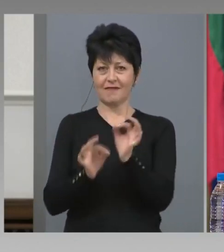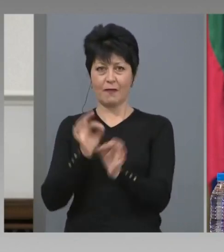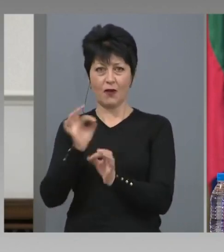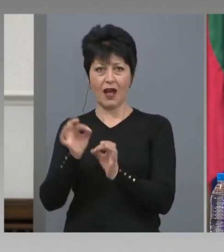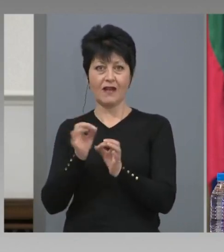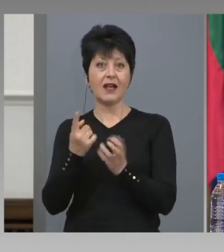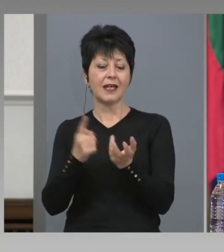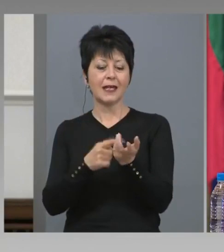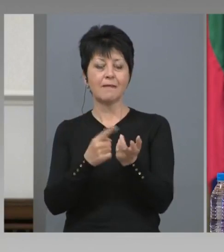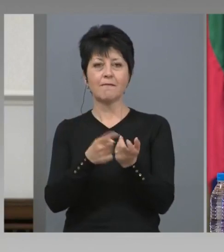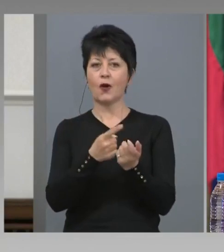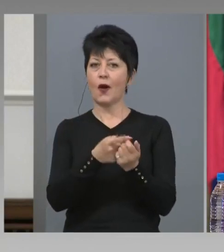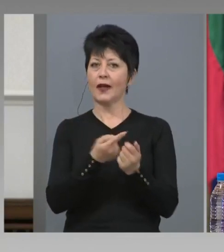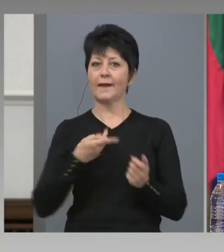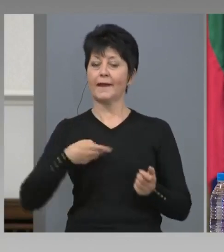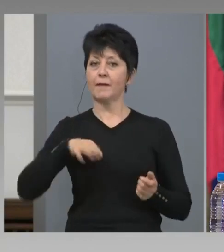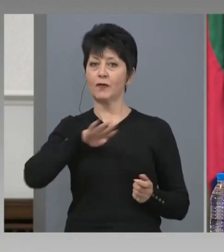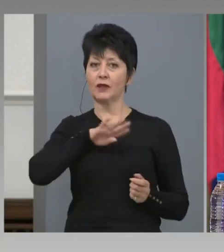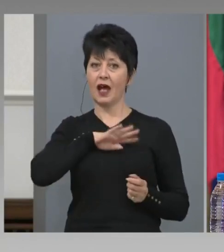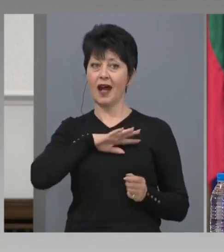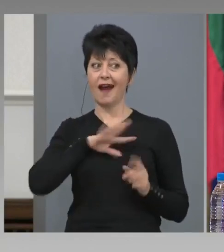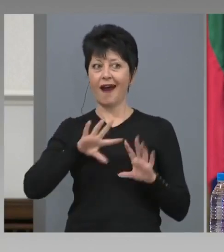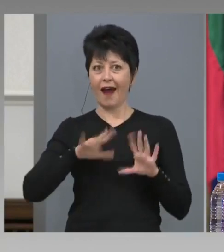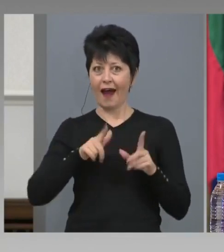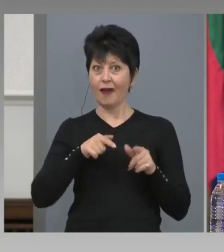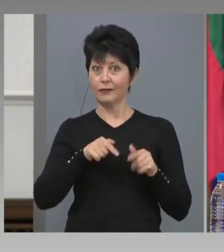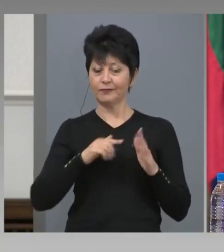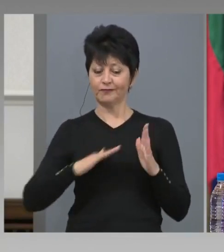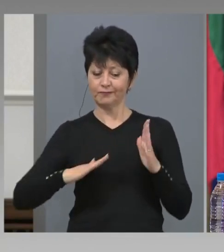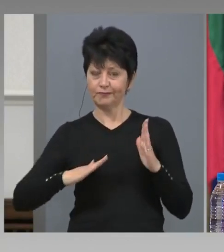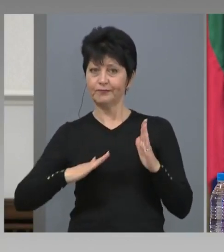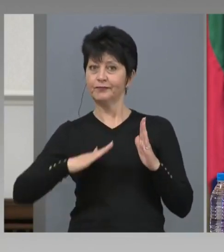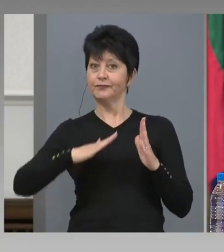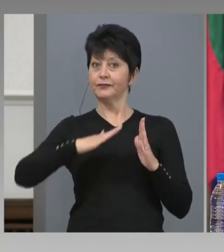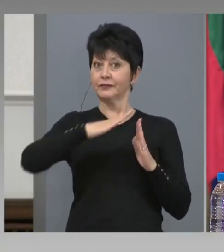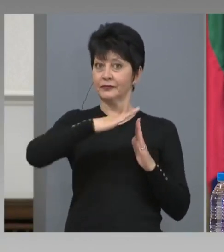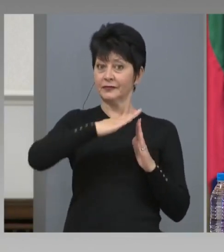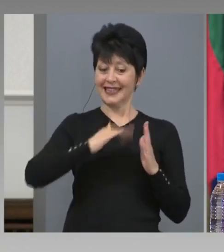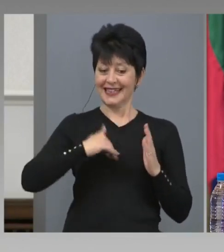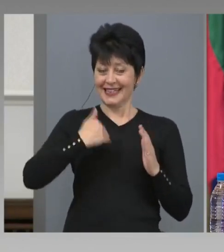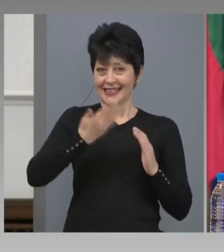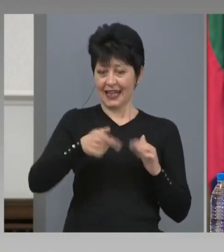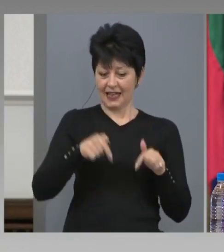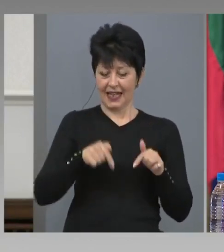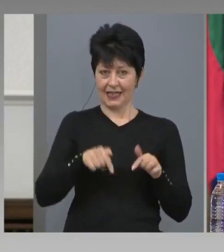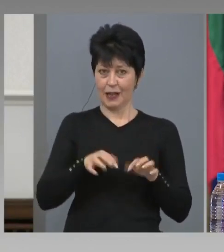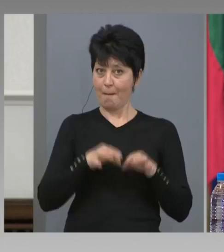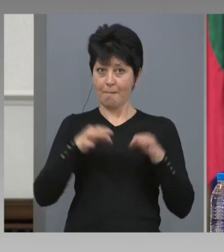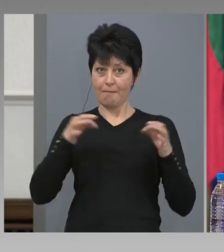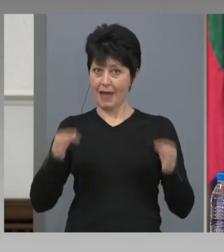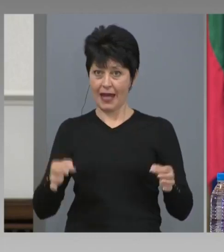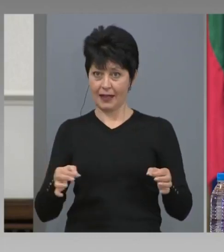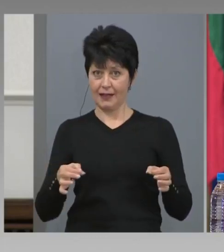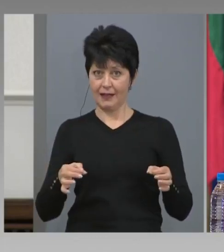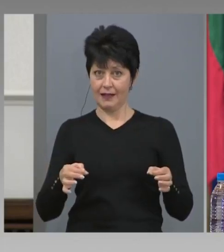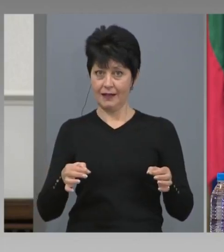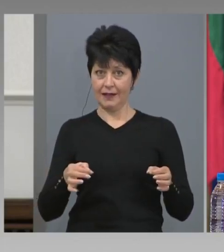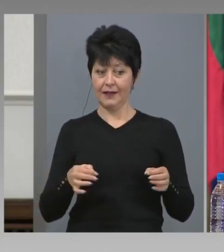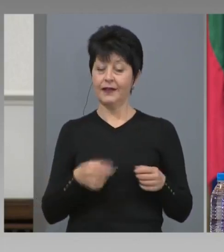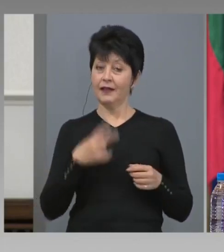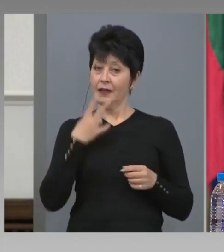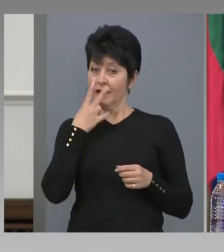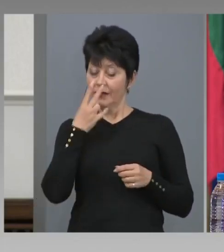починалите. Ако се вдигне този пик след тези мерки, които налагаме, но вижте, те не